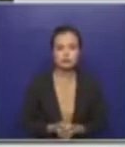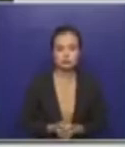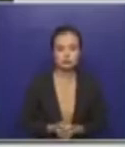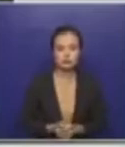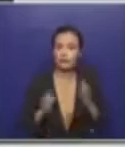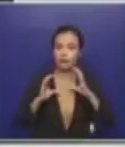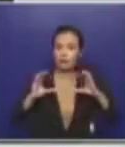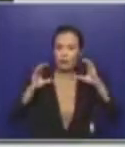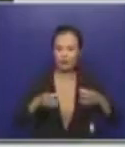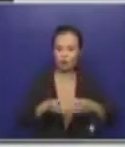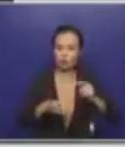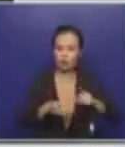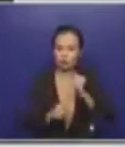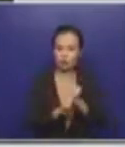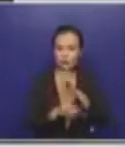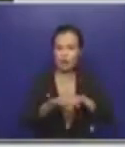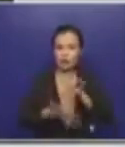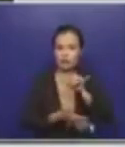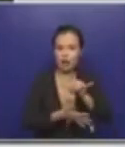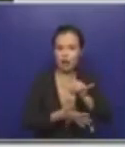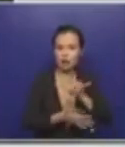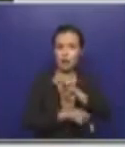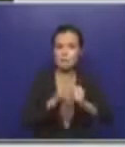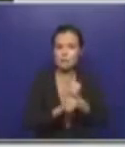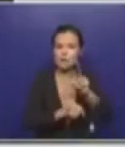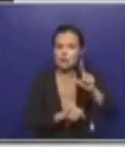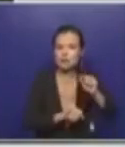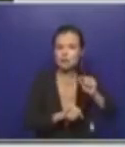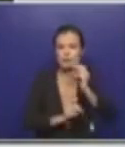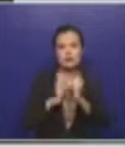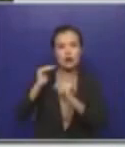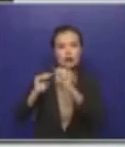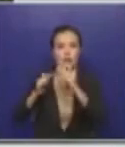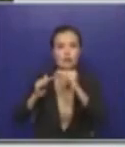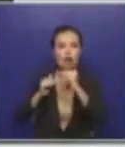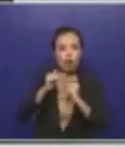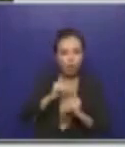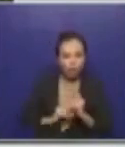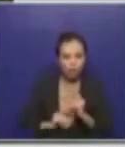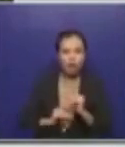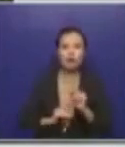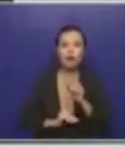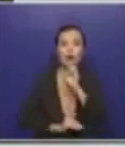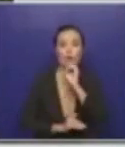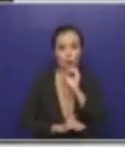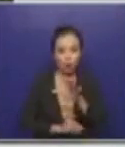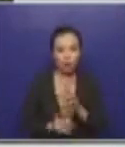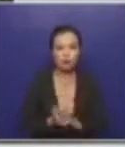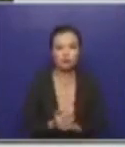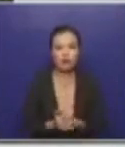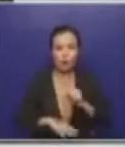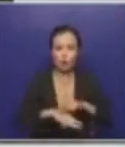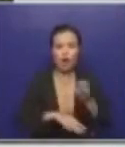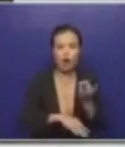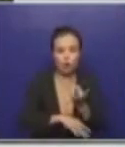ารัฐบาลชุดนี้ทำตามยุทธศาสตร์ชาติหรือไม่และถ่วงความเจริญอย่างยิ่งนะครับผมเรียนท่านประธานว่าเวลาน้อย